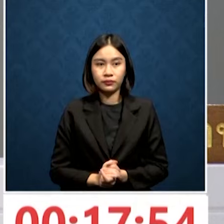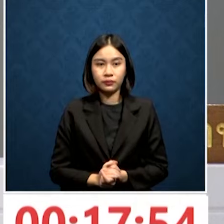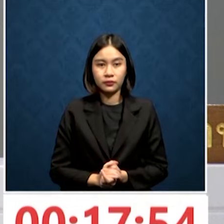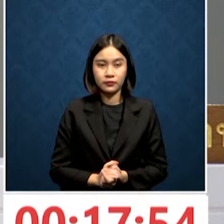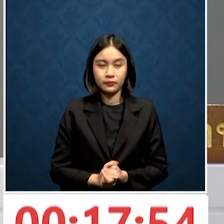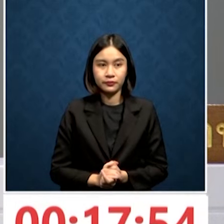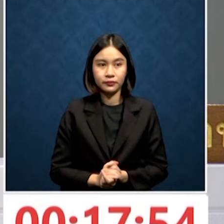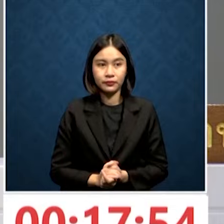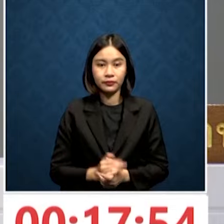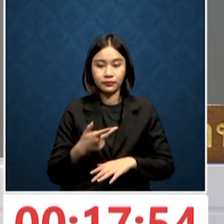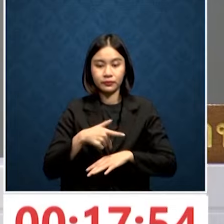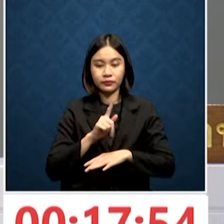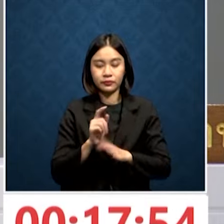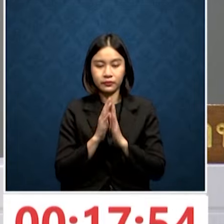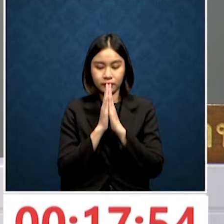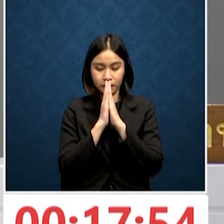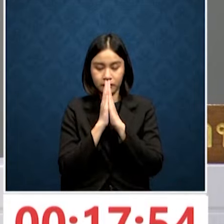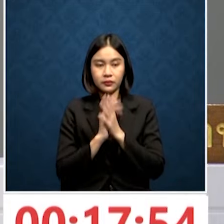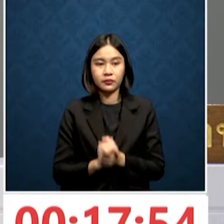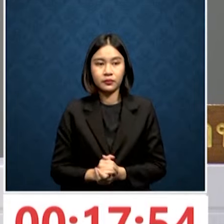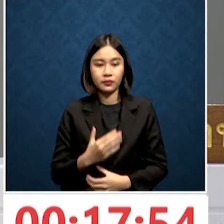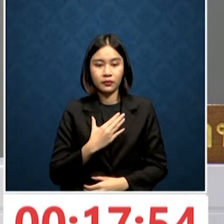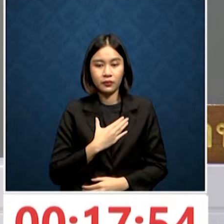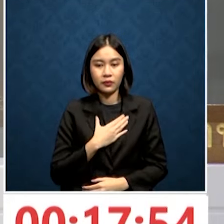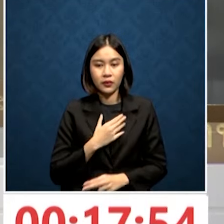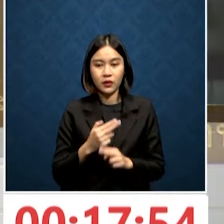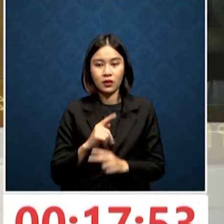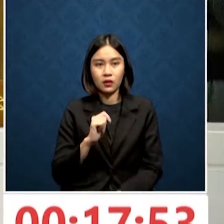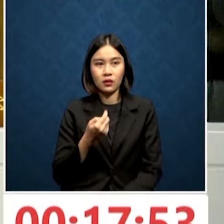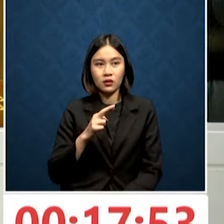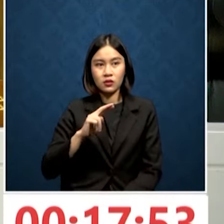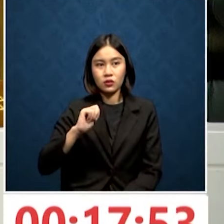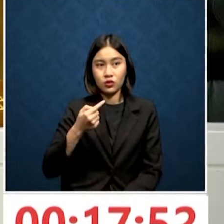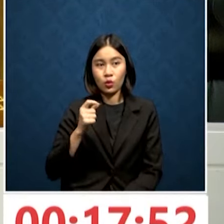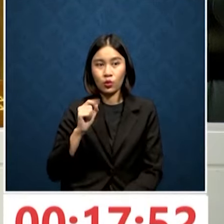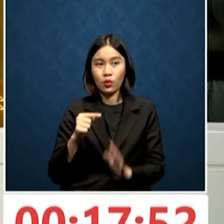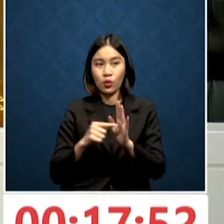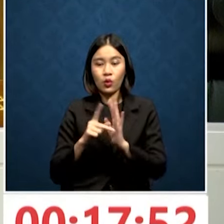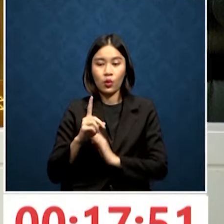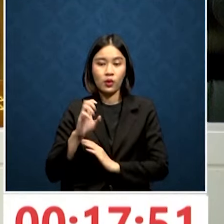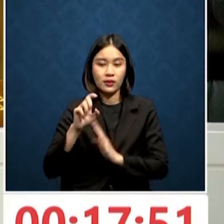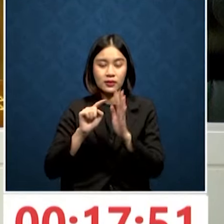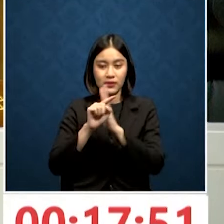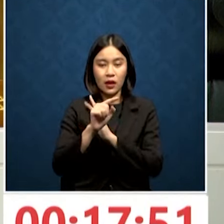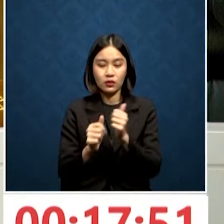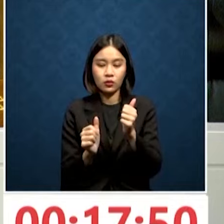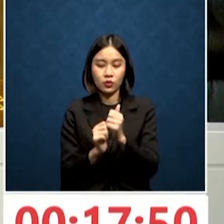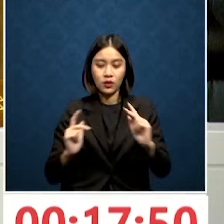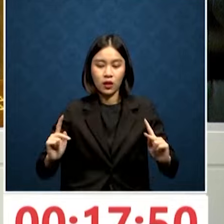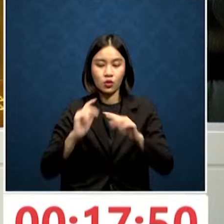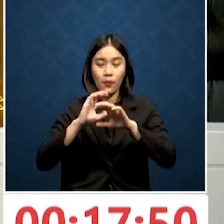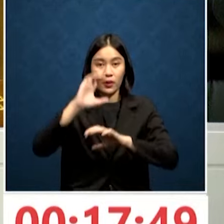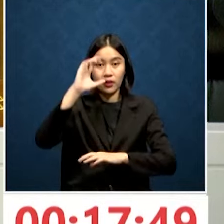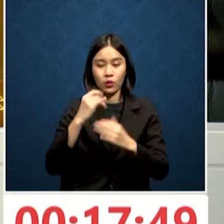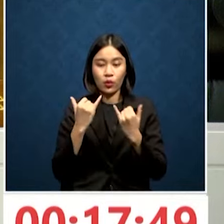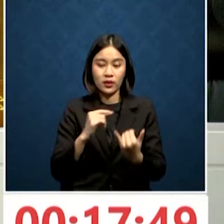ณครับ ท่านประธานที่เคารพครับกับผมนายทรงศักดิ์ทองศรีในฐานะรัฐมนตรีช่วยว่าการกระทรวงมหาดไทยซึ่งได้รับ